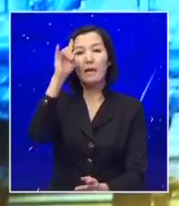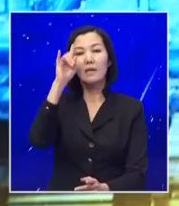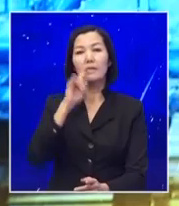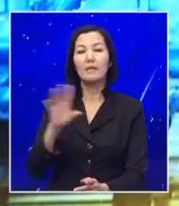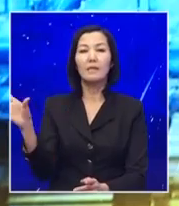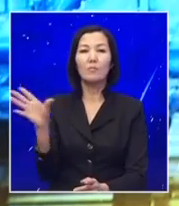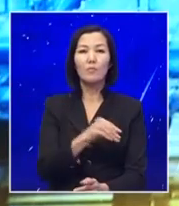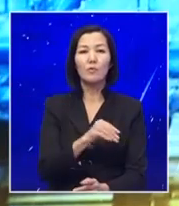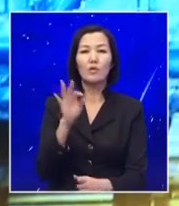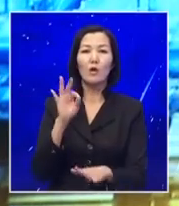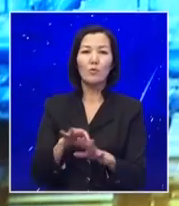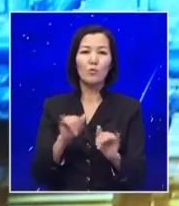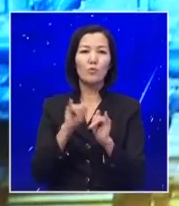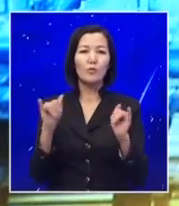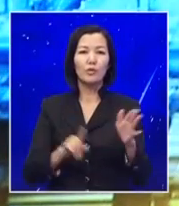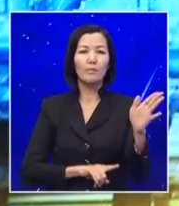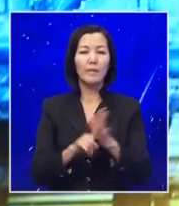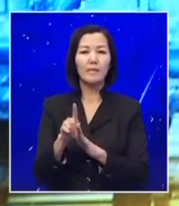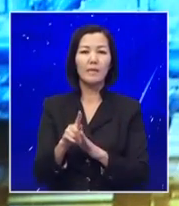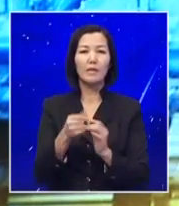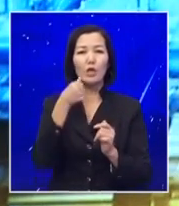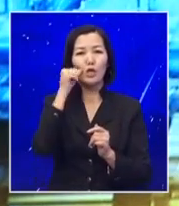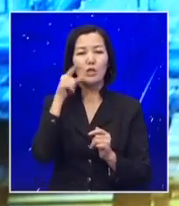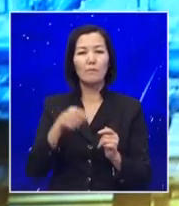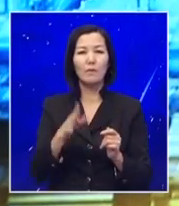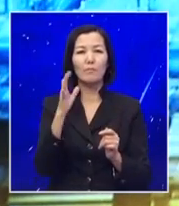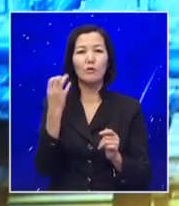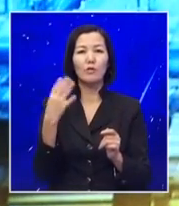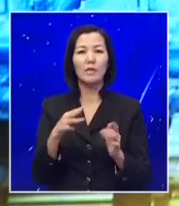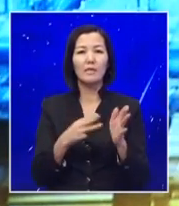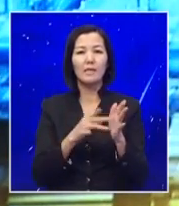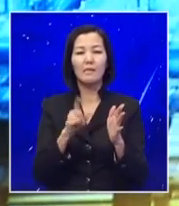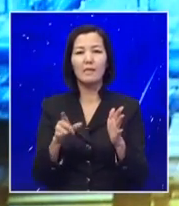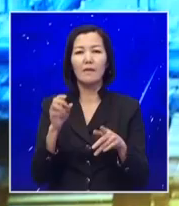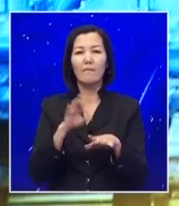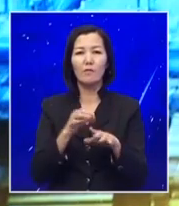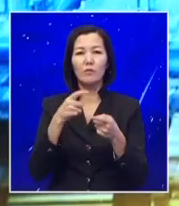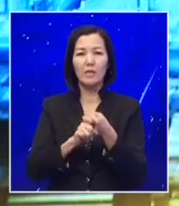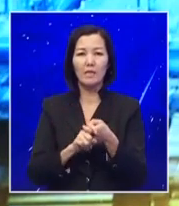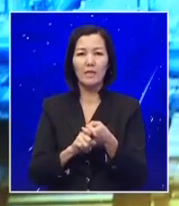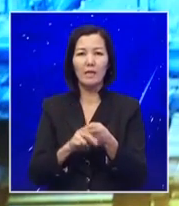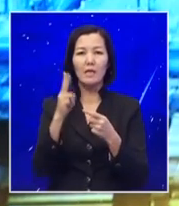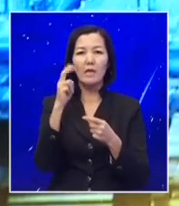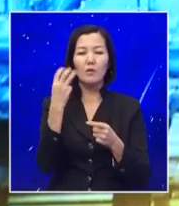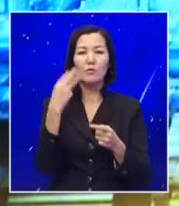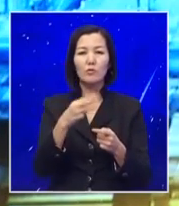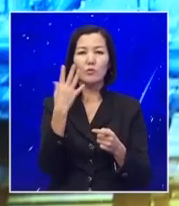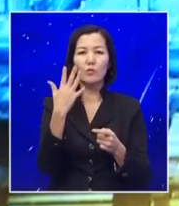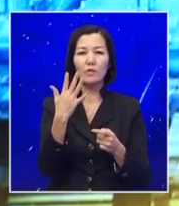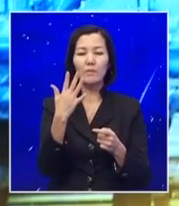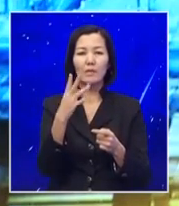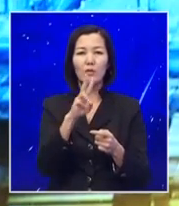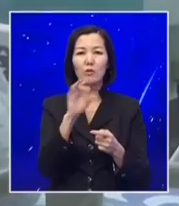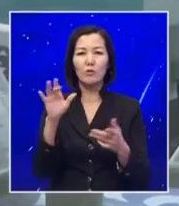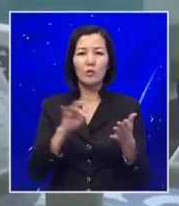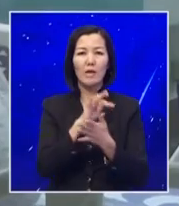Қазақстанда індет өрши бастады. Өткен тәулікте 1548 адамнан тәж вирус анықталды. Оның 235-і